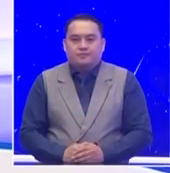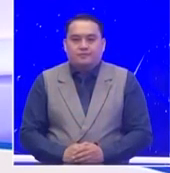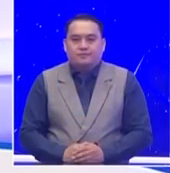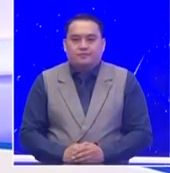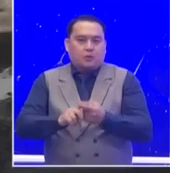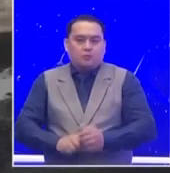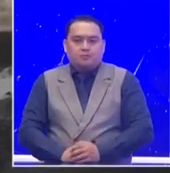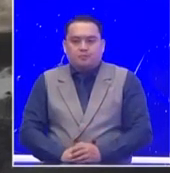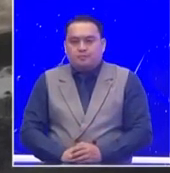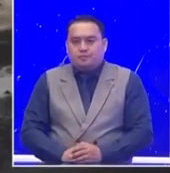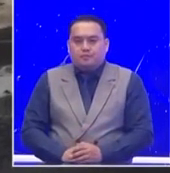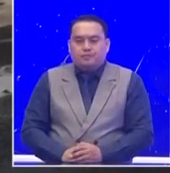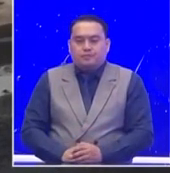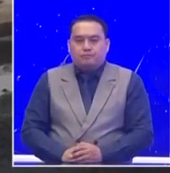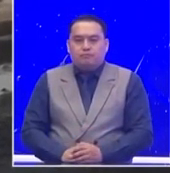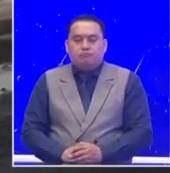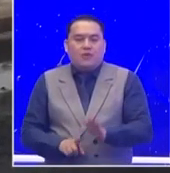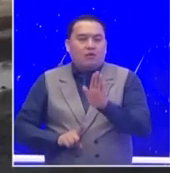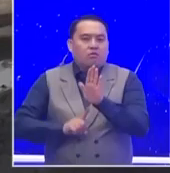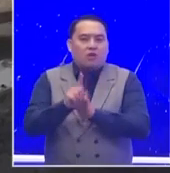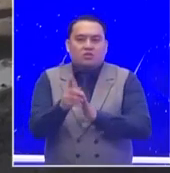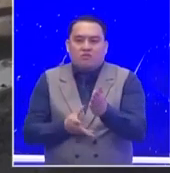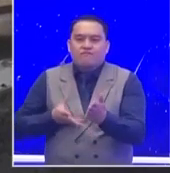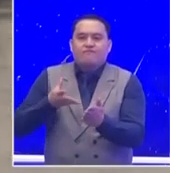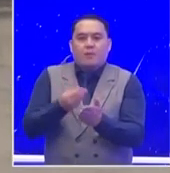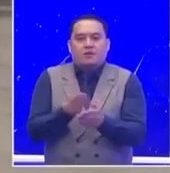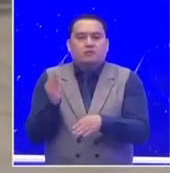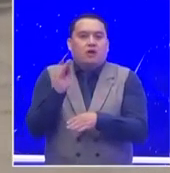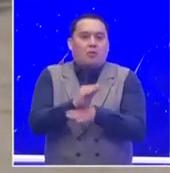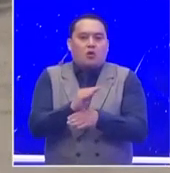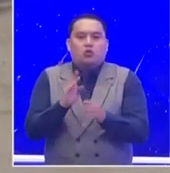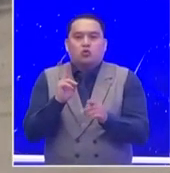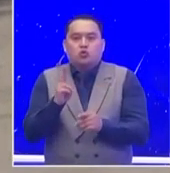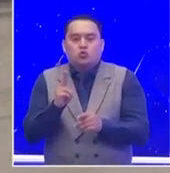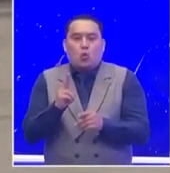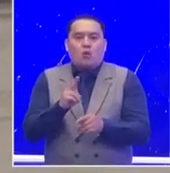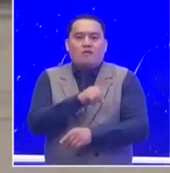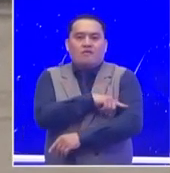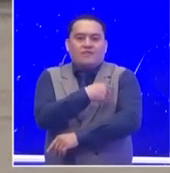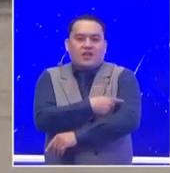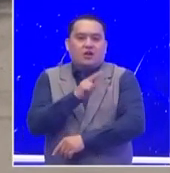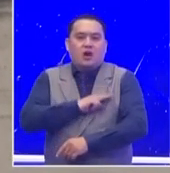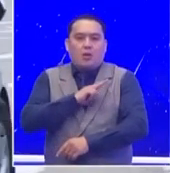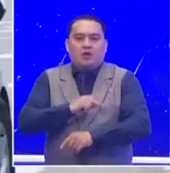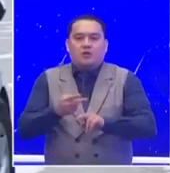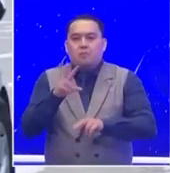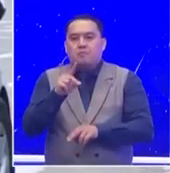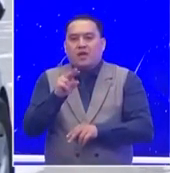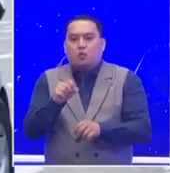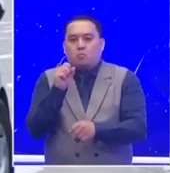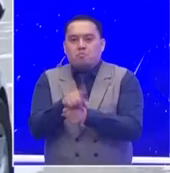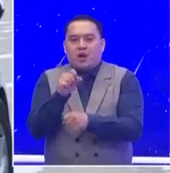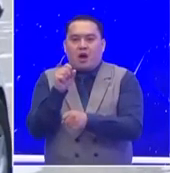видеоконференц-связи. Начать выплату дополнительных средств тем, кто сейчас на передовой в борьбе с вирусом, уже с этой пятницы